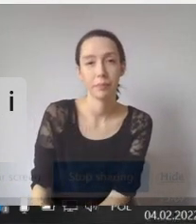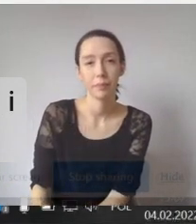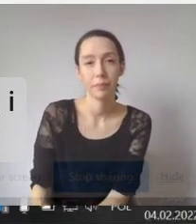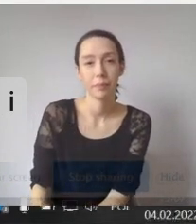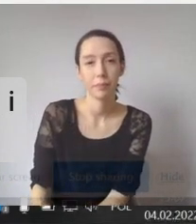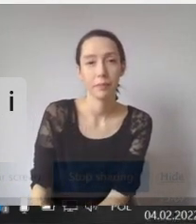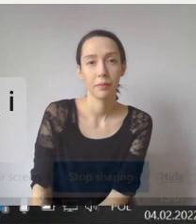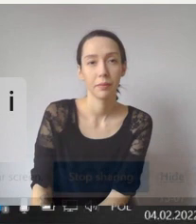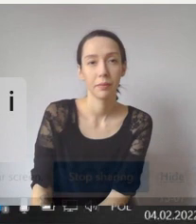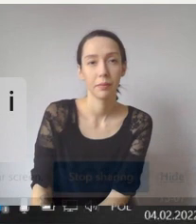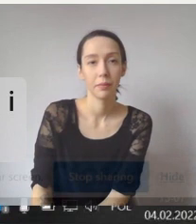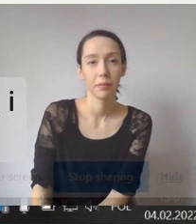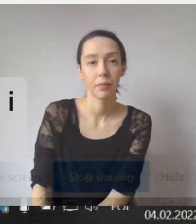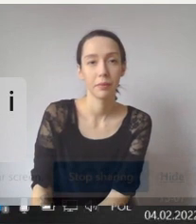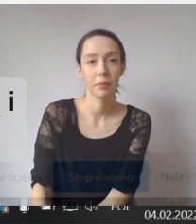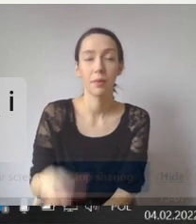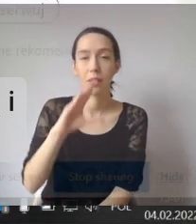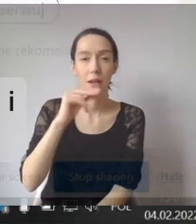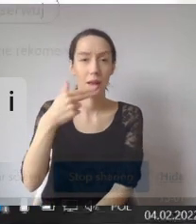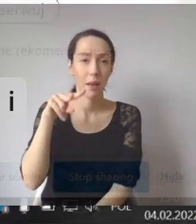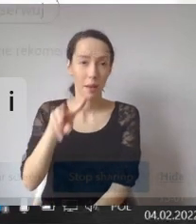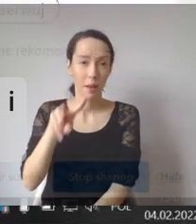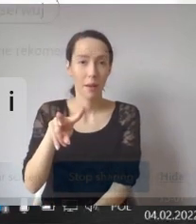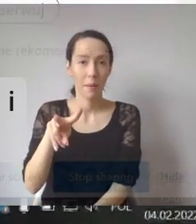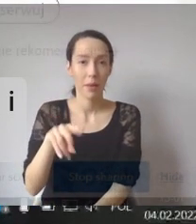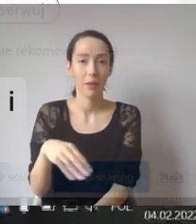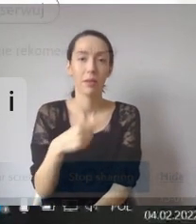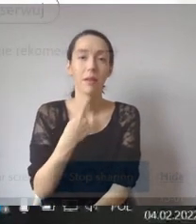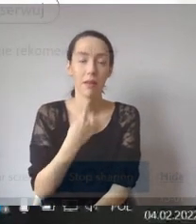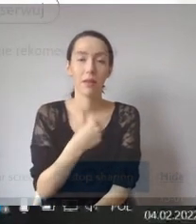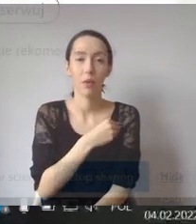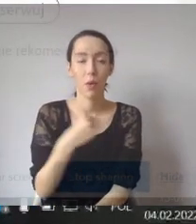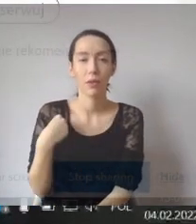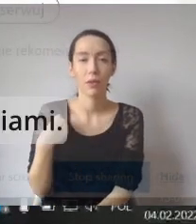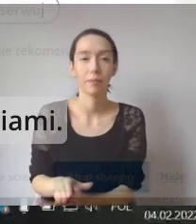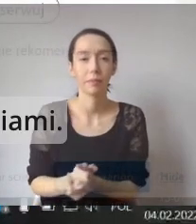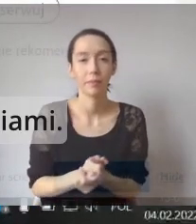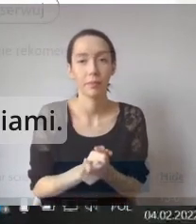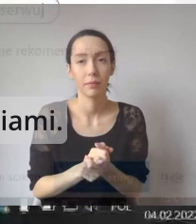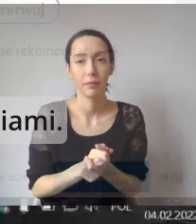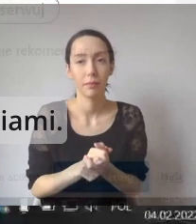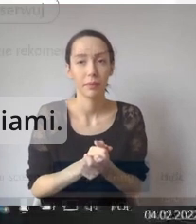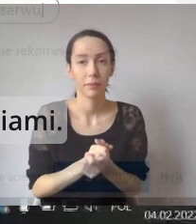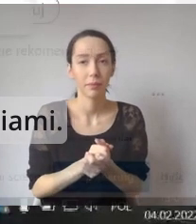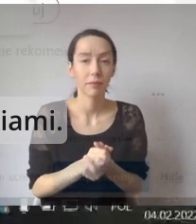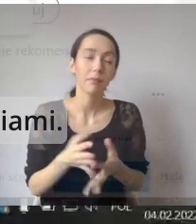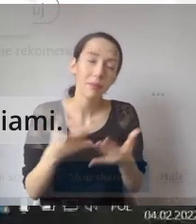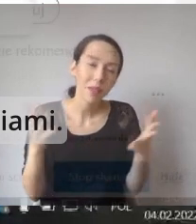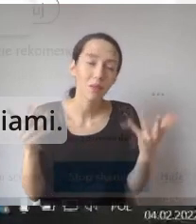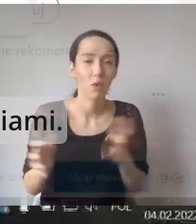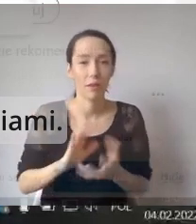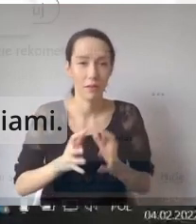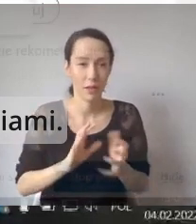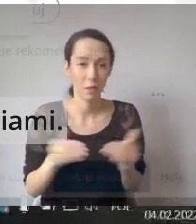całe menu i treść jest w języku polskim. Także w taki łatwy sposób